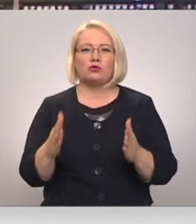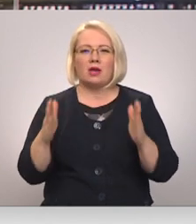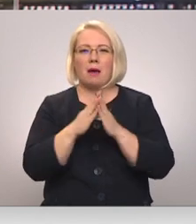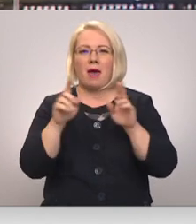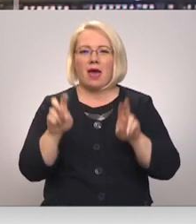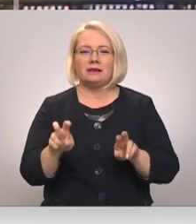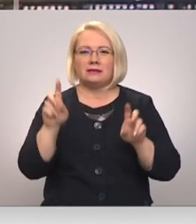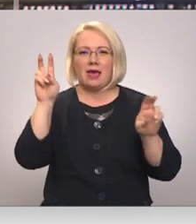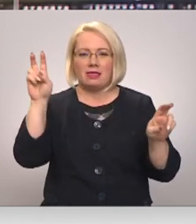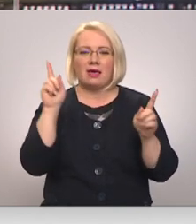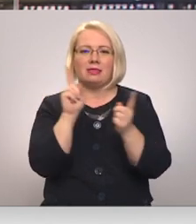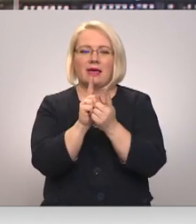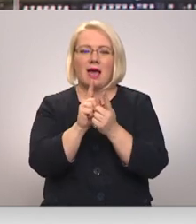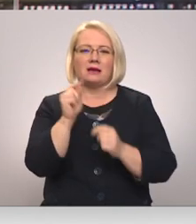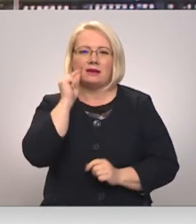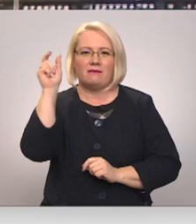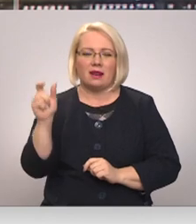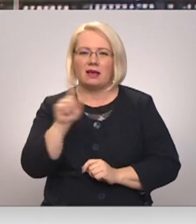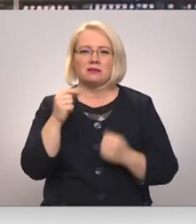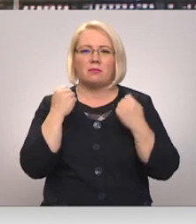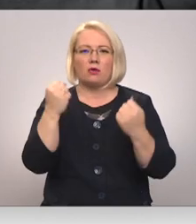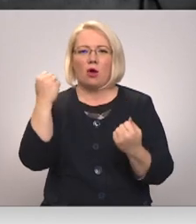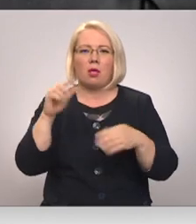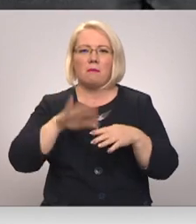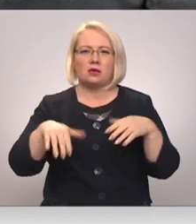ar Gati, kas brauc ar auto. Bez rokām.